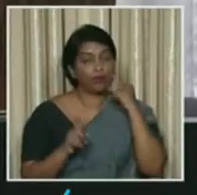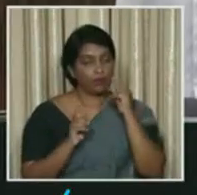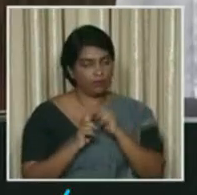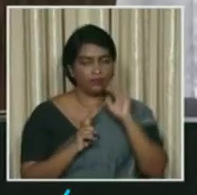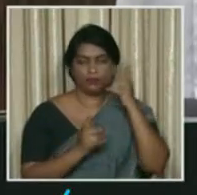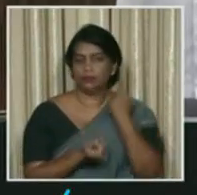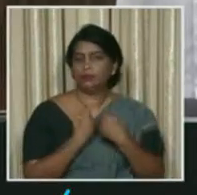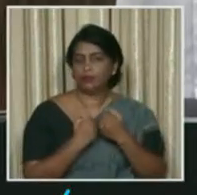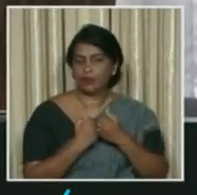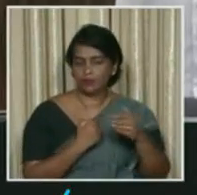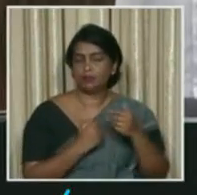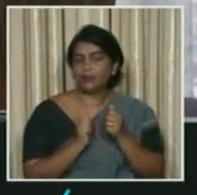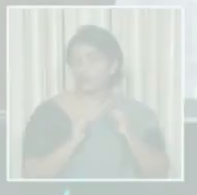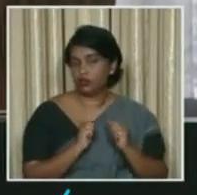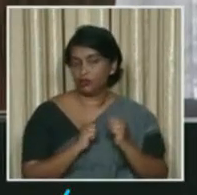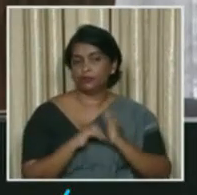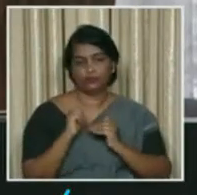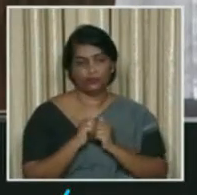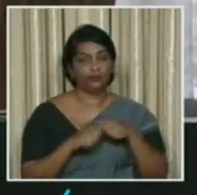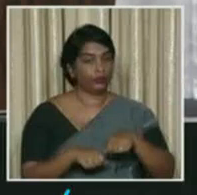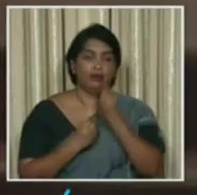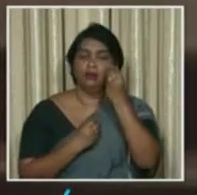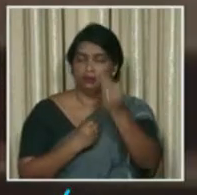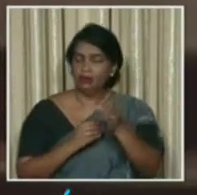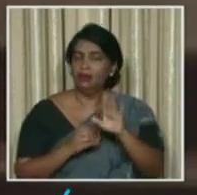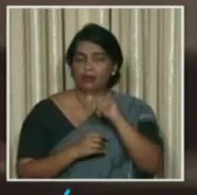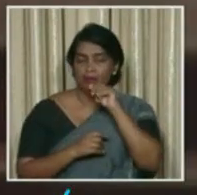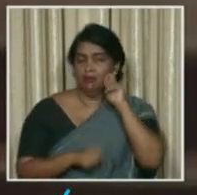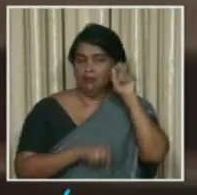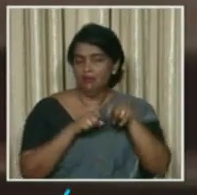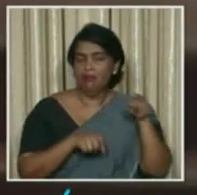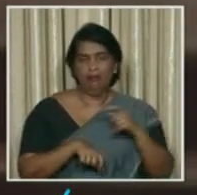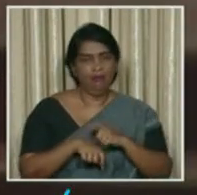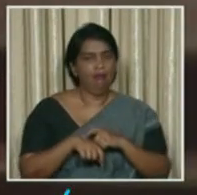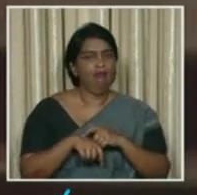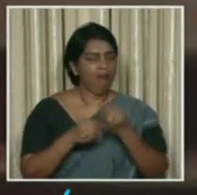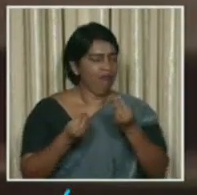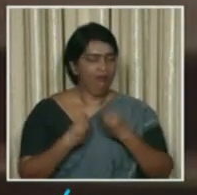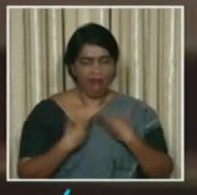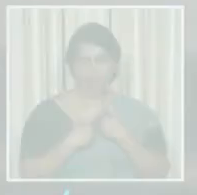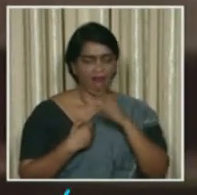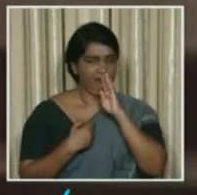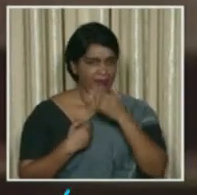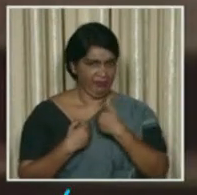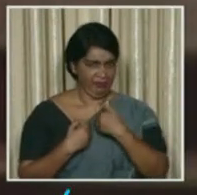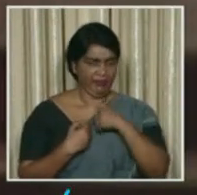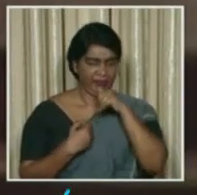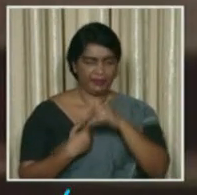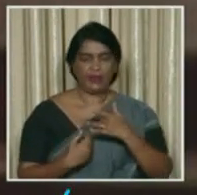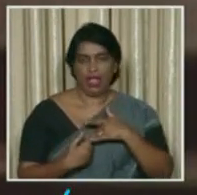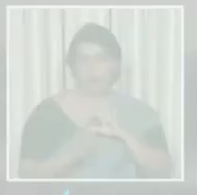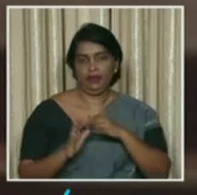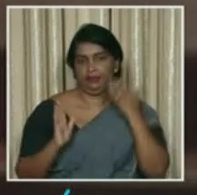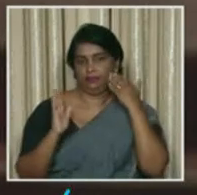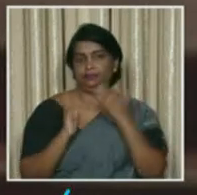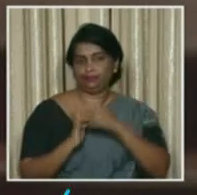විශේෂ පරීක්ෂණයක් කරලා ඒකට ගත යුතු පියවර ගන්න රජයේ පොරොන්දුවක් දීලා තියෙනවා. Today I mean honestly I am sitting here and speaking out of pure emotion. And the only way this can be